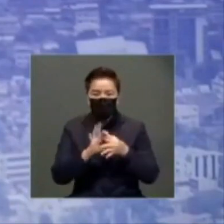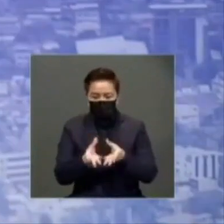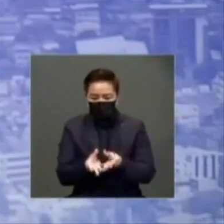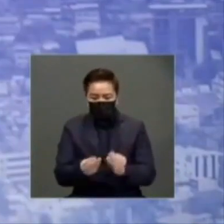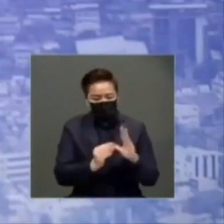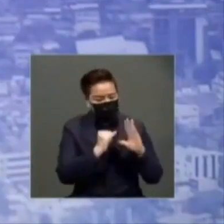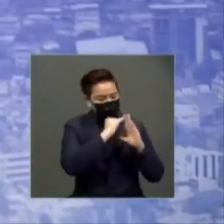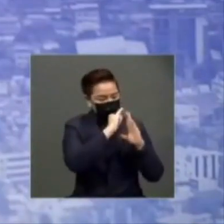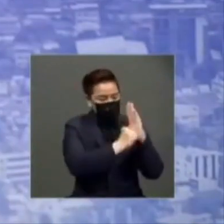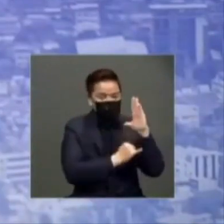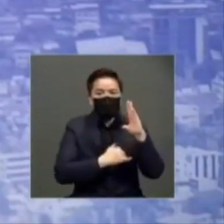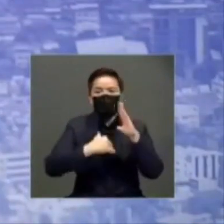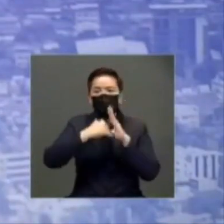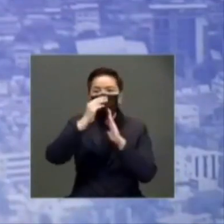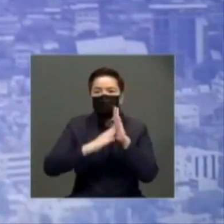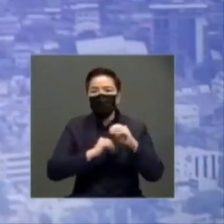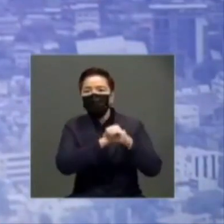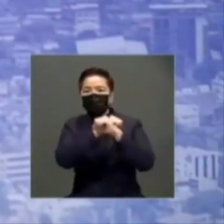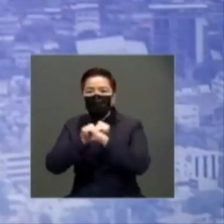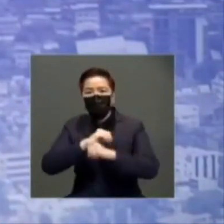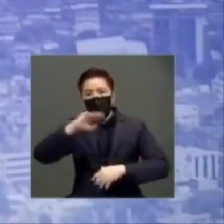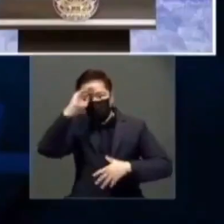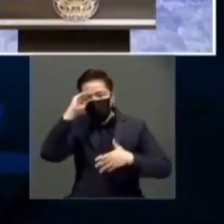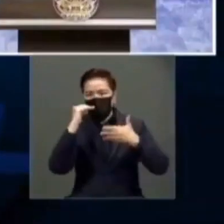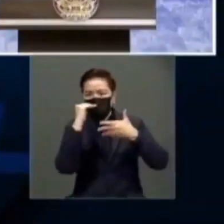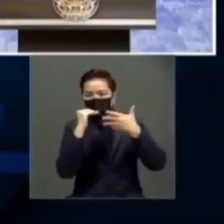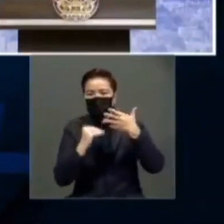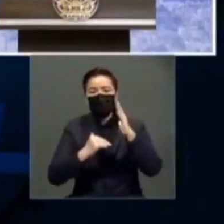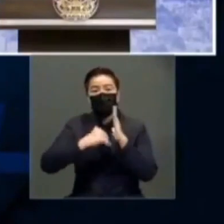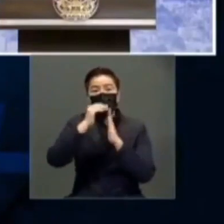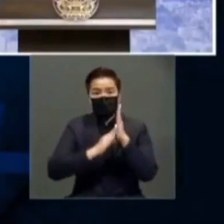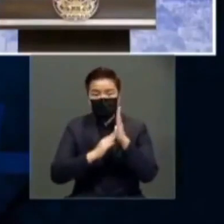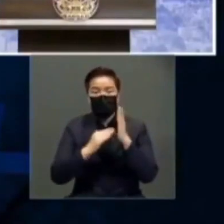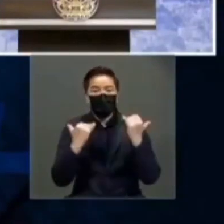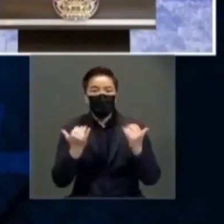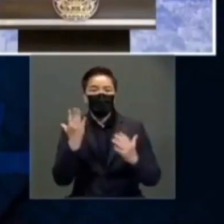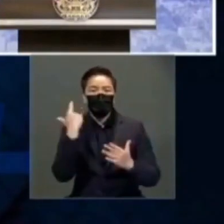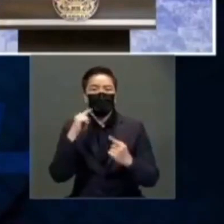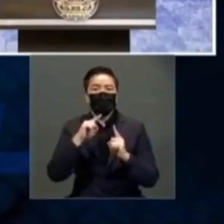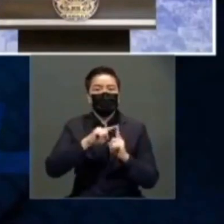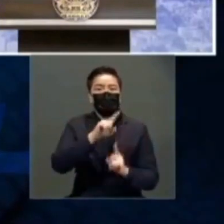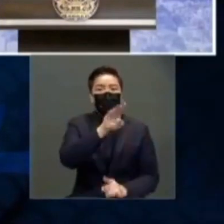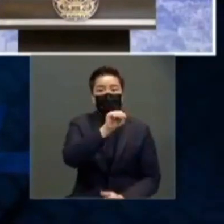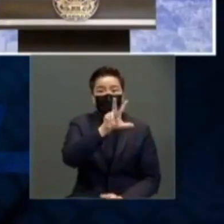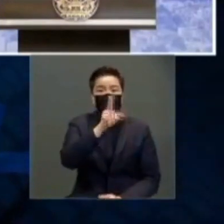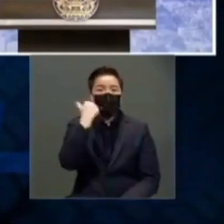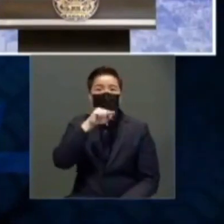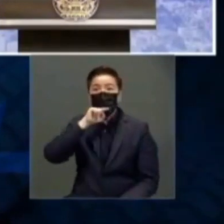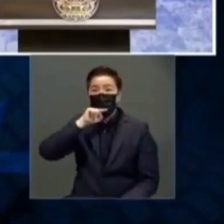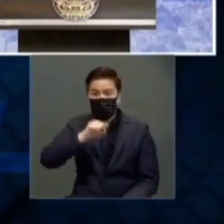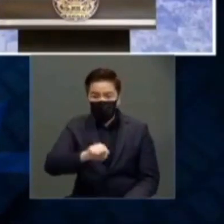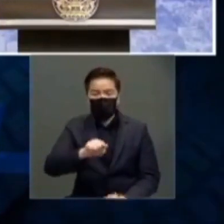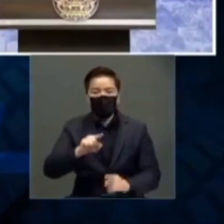านีย้ำคนไทยมีวัคซีนครบเข้าได้เลยต่างชาติลงทะเบียนไทยแลนด์พาสมาตรการเดียวกันเว้นใ